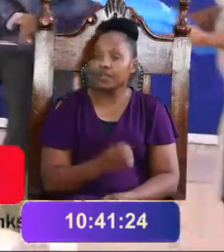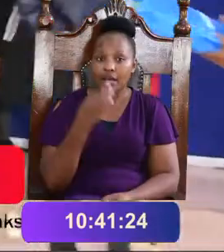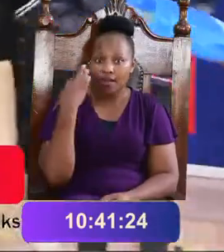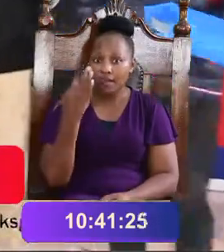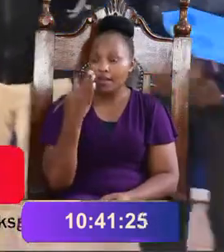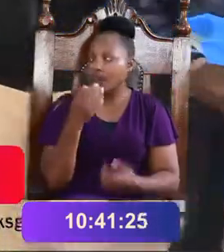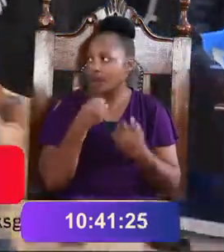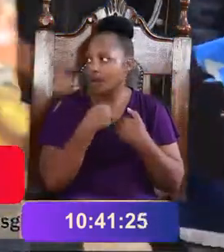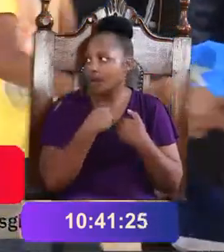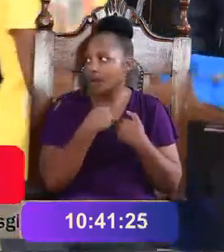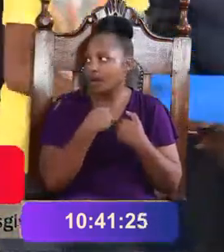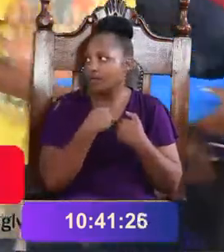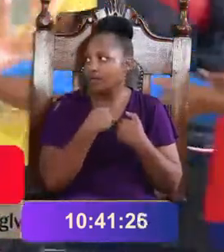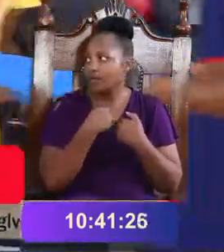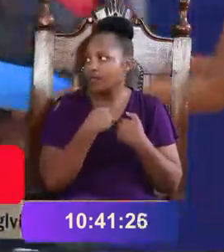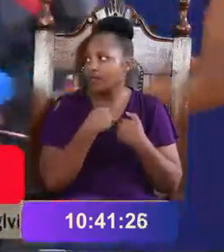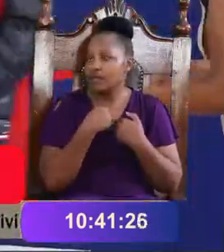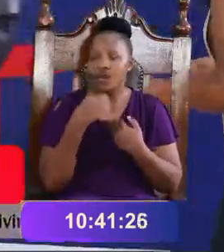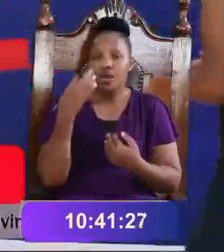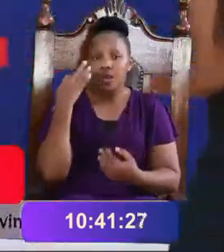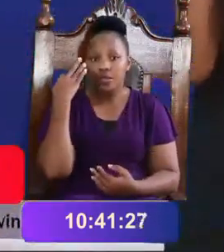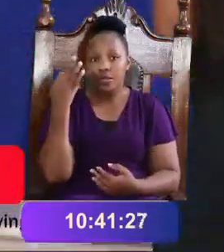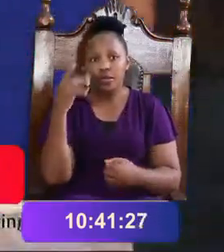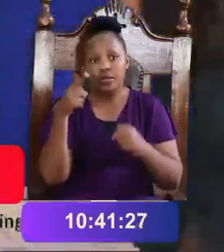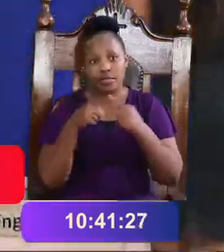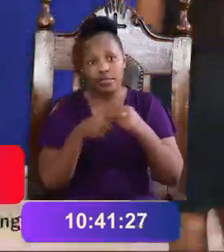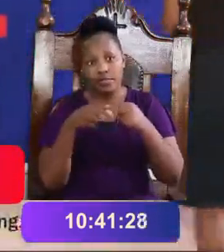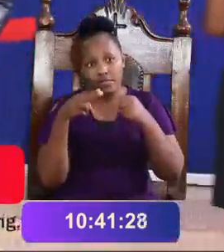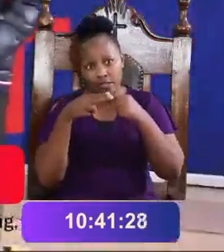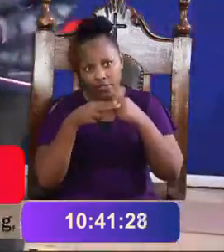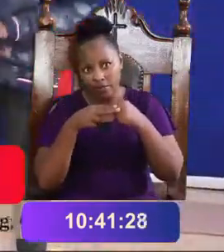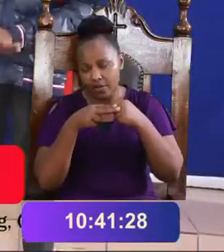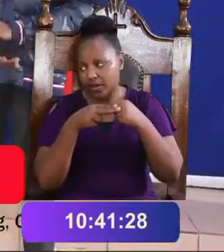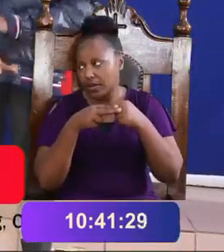Watatu John Mwendwa 367.